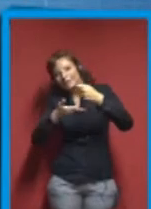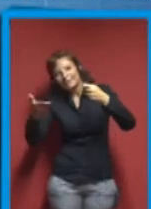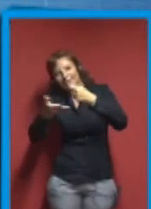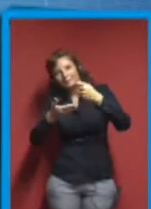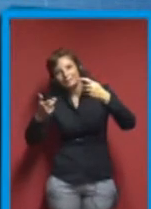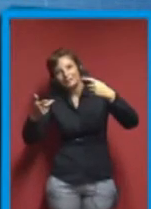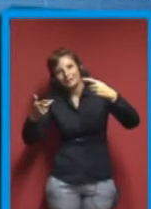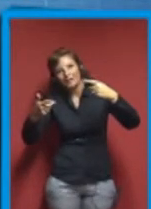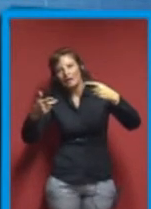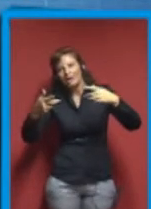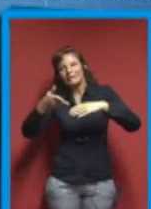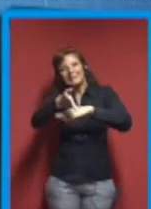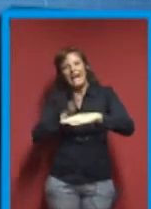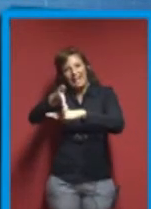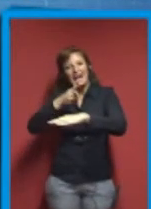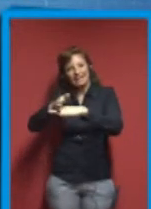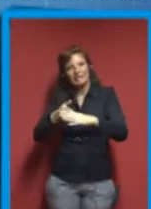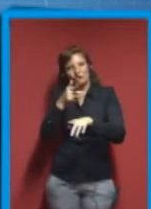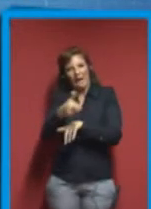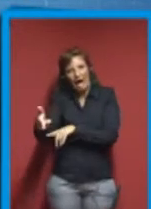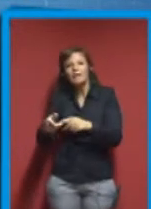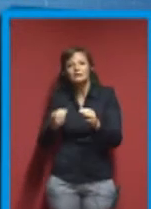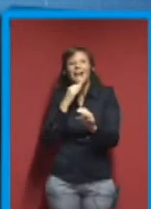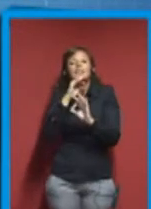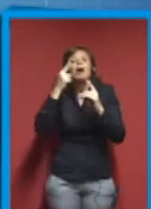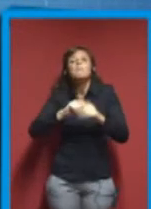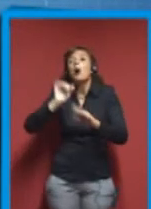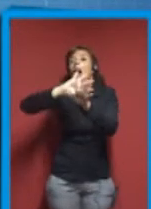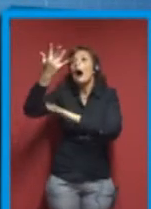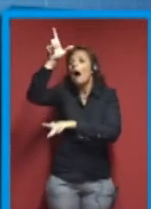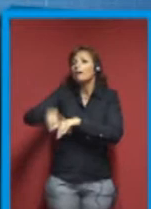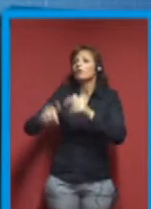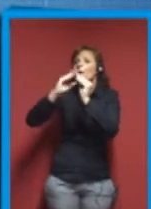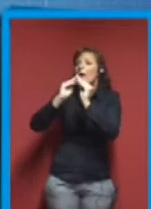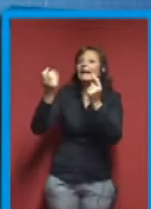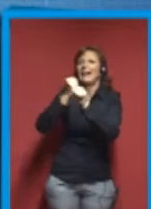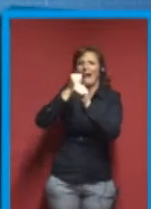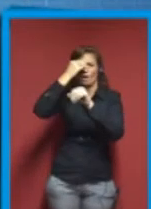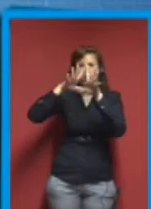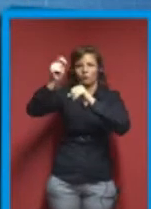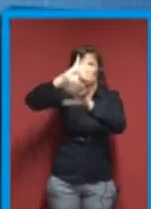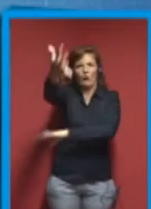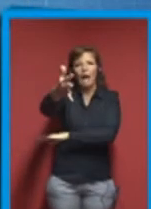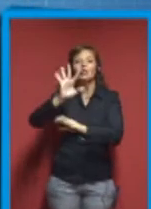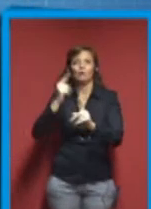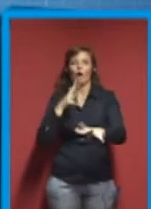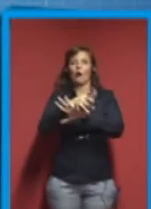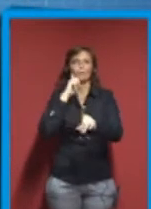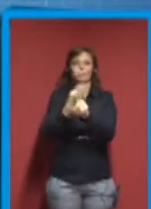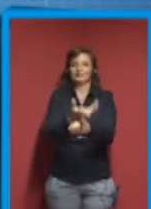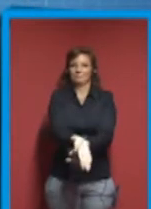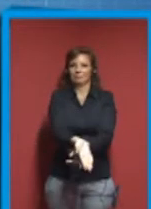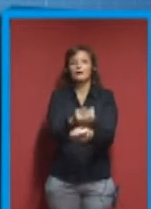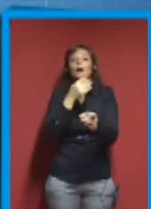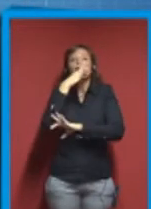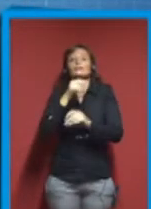laser, proprio per avere accesso anche a altri maker che lavorano in altri settori. È proprio per